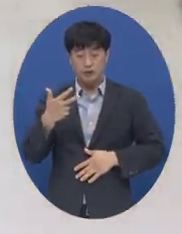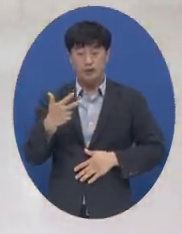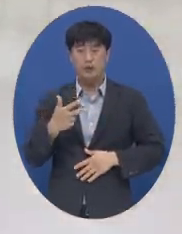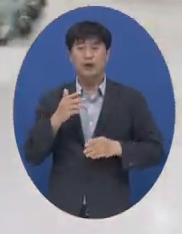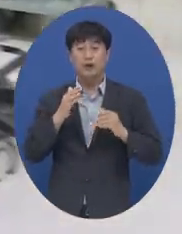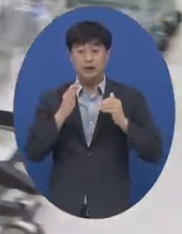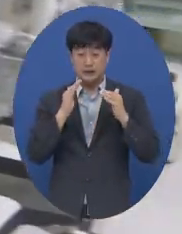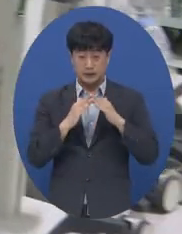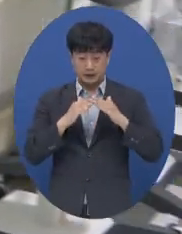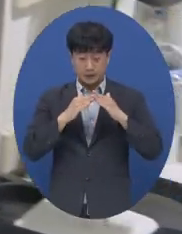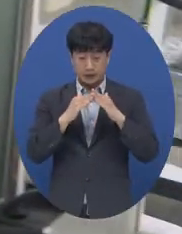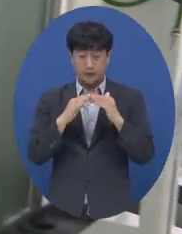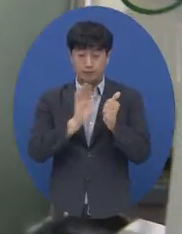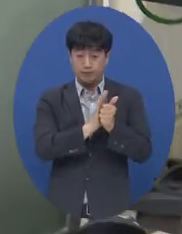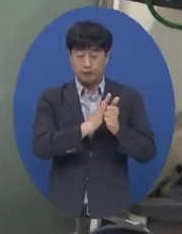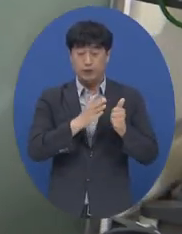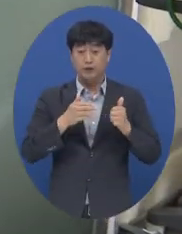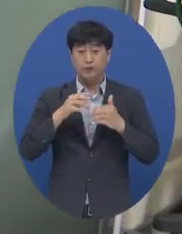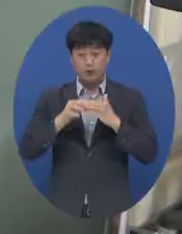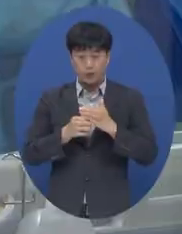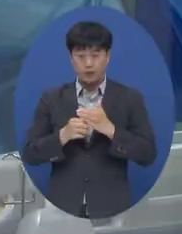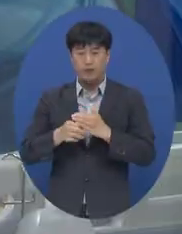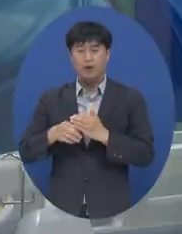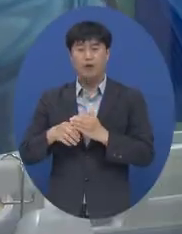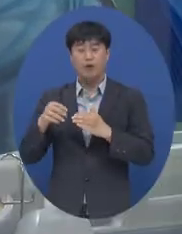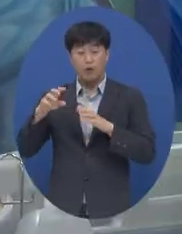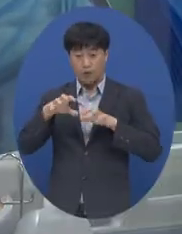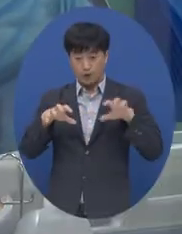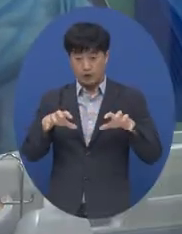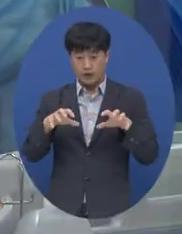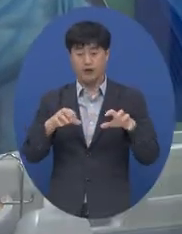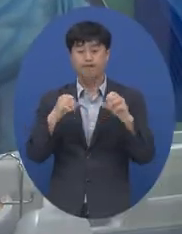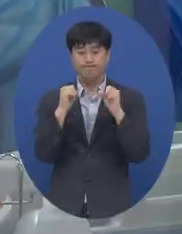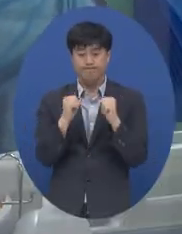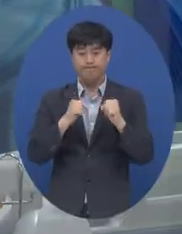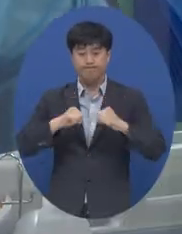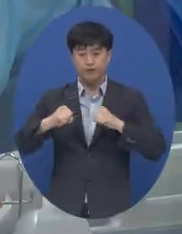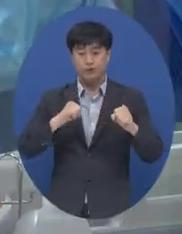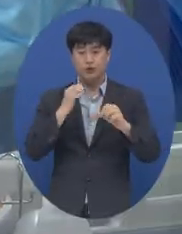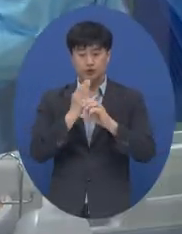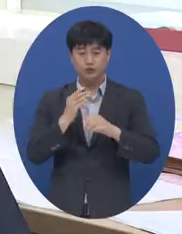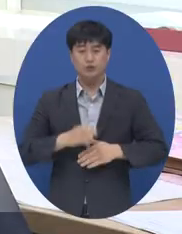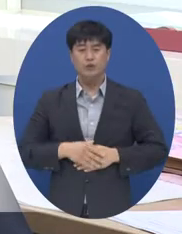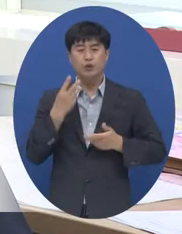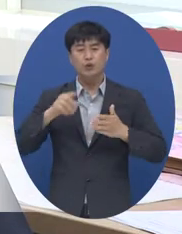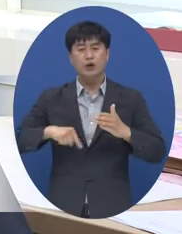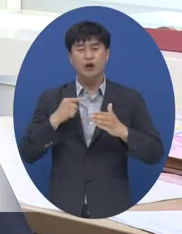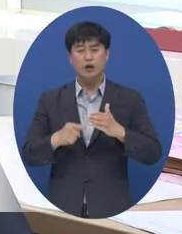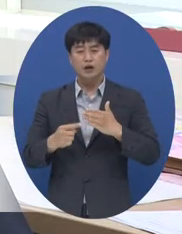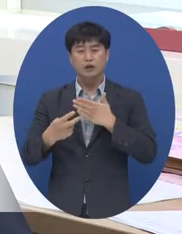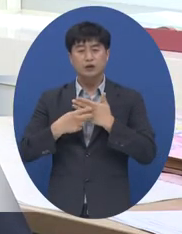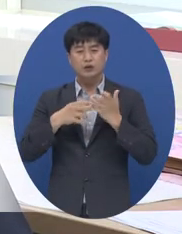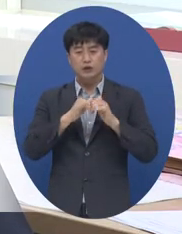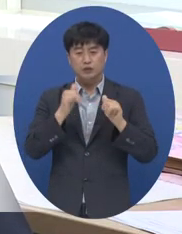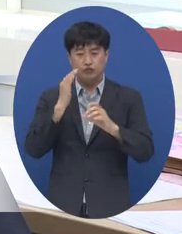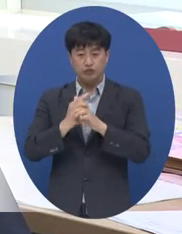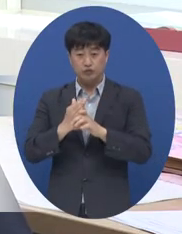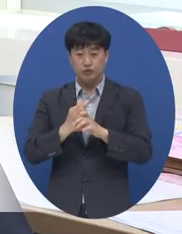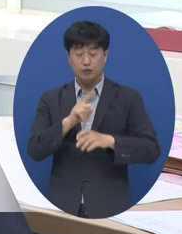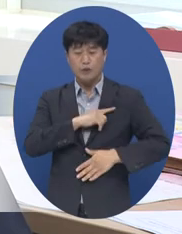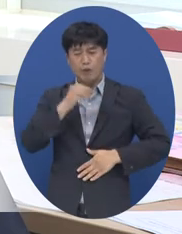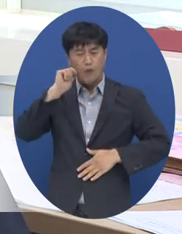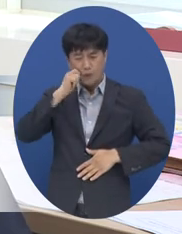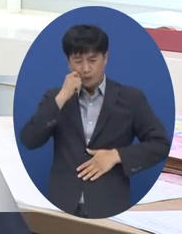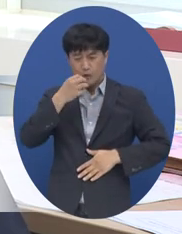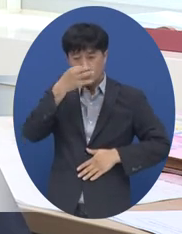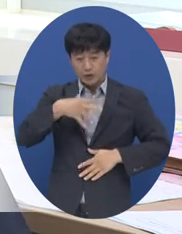홈케어 시스템과 경기도의료원 산하병원, 생활치료센터 등에 배치돼 활동을 시작했습니다. 도내에 있는 어떤 의료인들 중에서